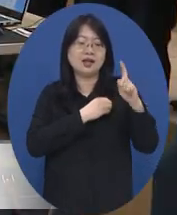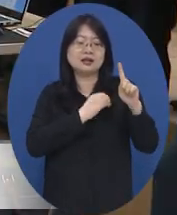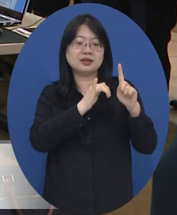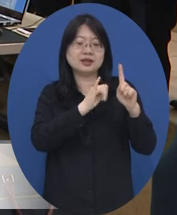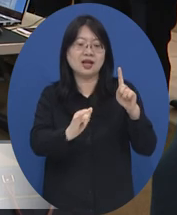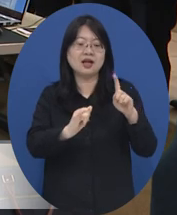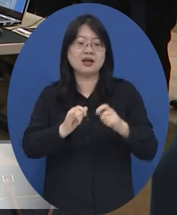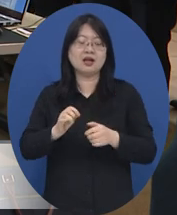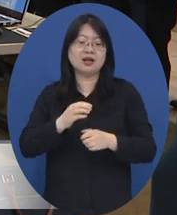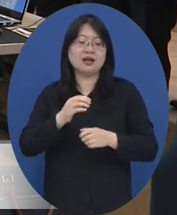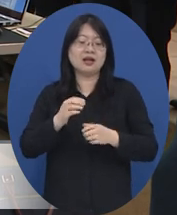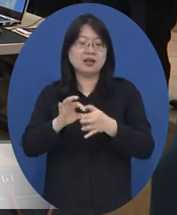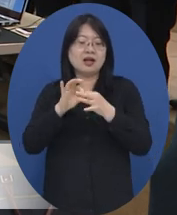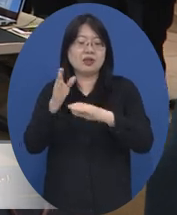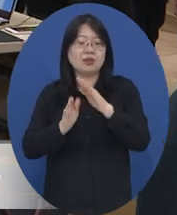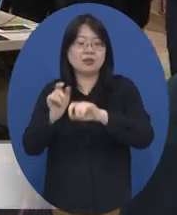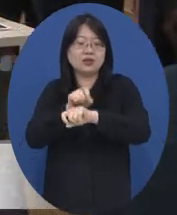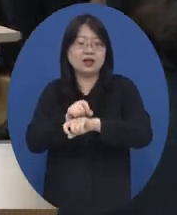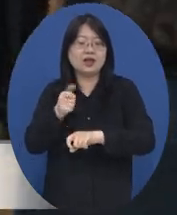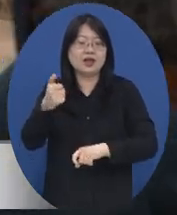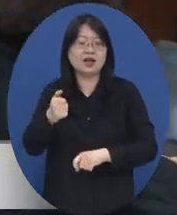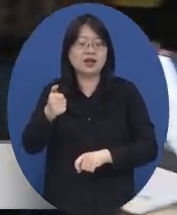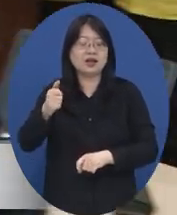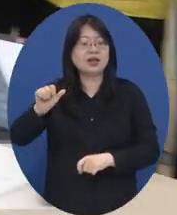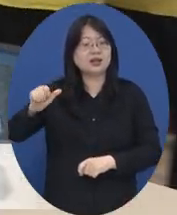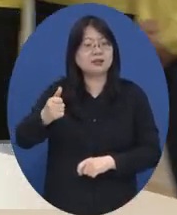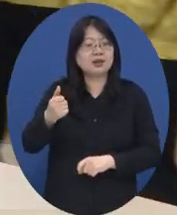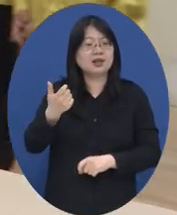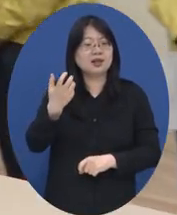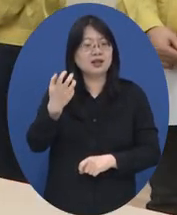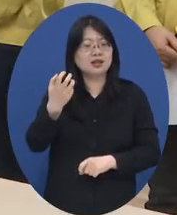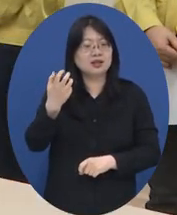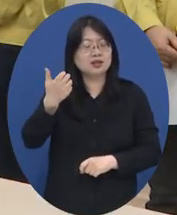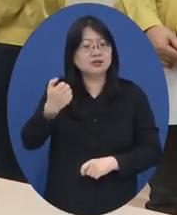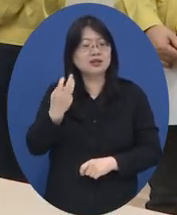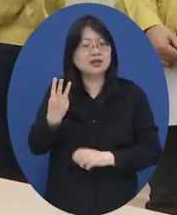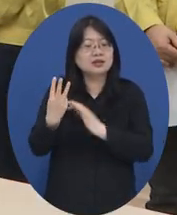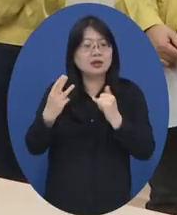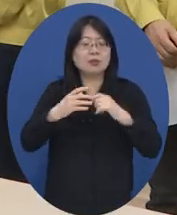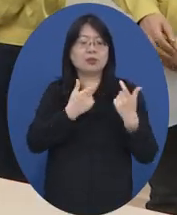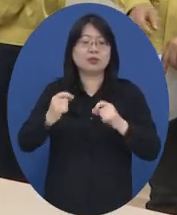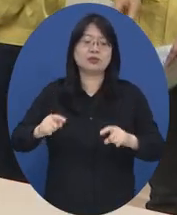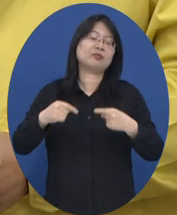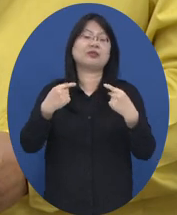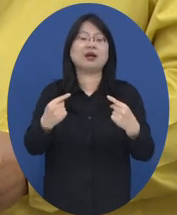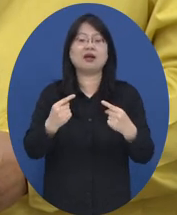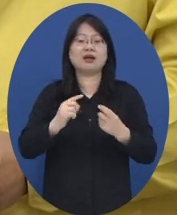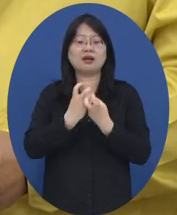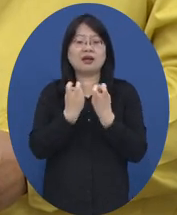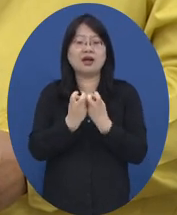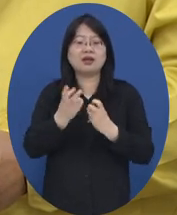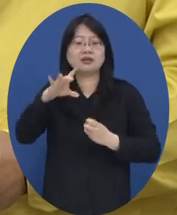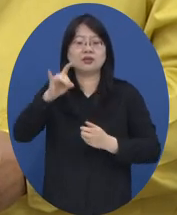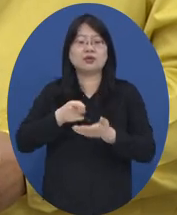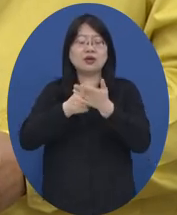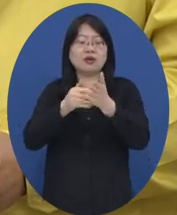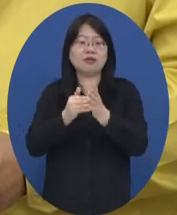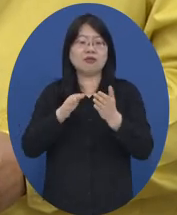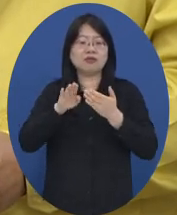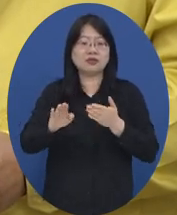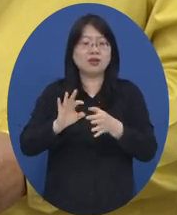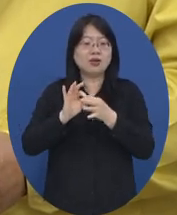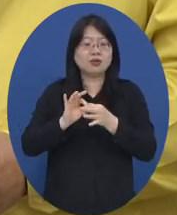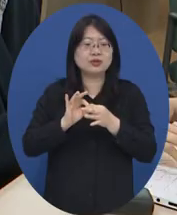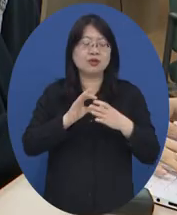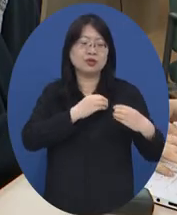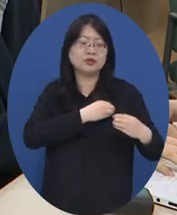운동에는 도의원 141명과 의회 사무처 공무원 253명이 모두 참여했습니다. 경기도의회 비상대책단